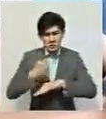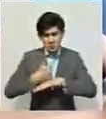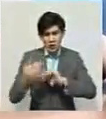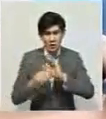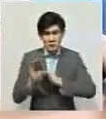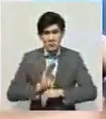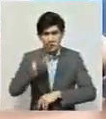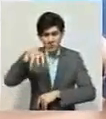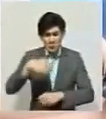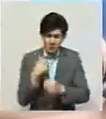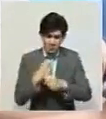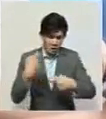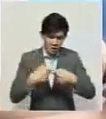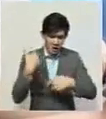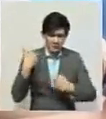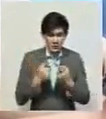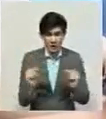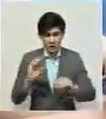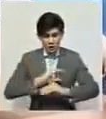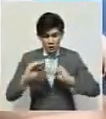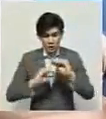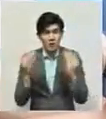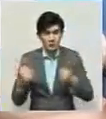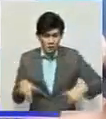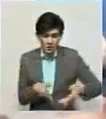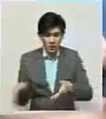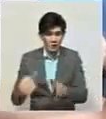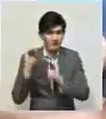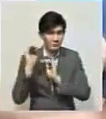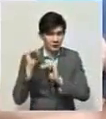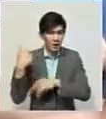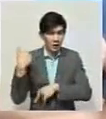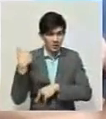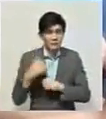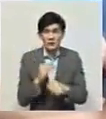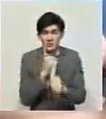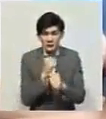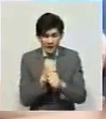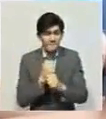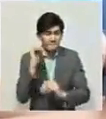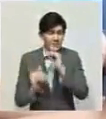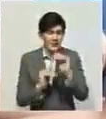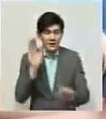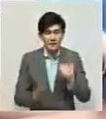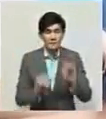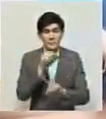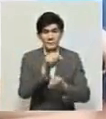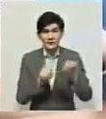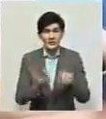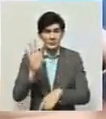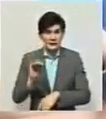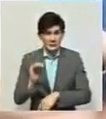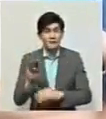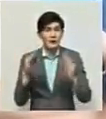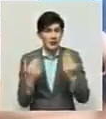ครับแต่อย่างน้อยที่สุดเนี่ยโครงการคลองลาดพร้าวของเราเนี่ยไม่ว่าจะปักเสาเข็มเนี่ยก้าวหน้าไปแล้วประมาณ 40% น